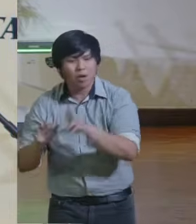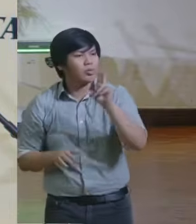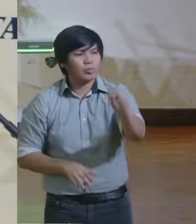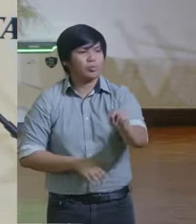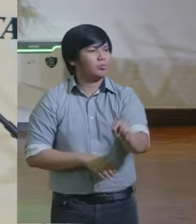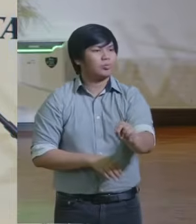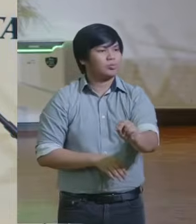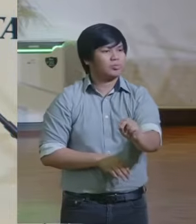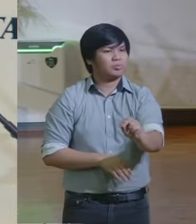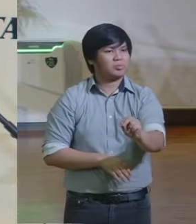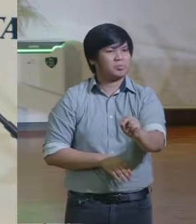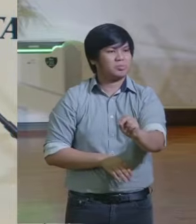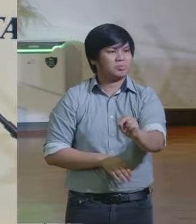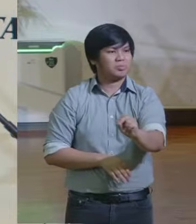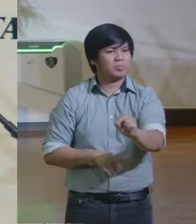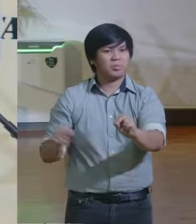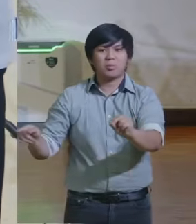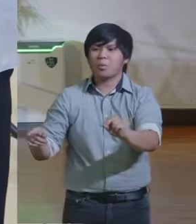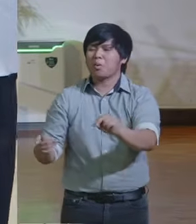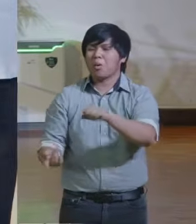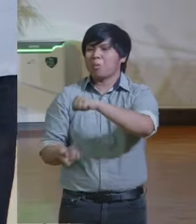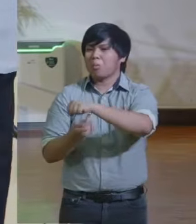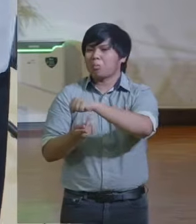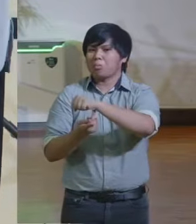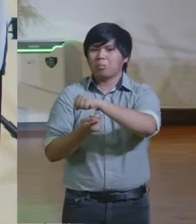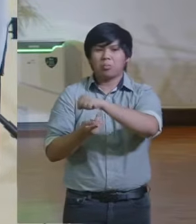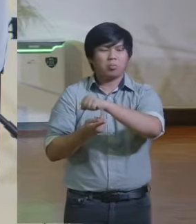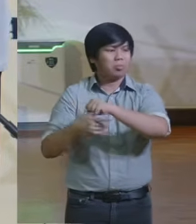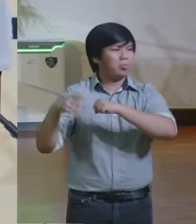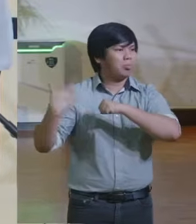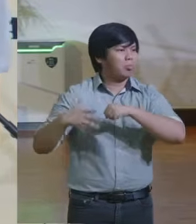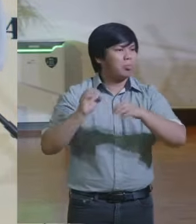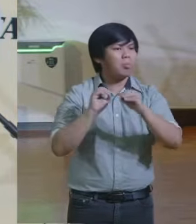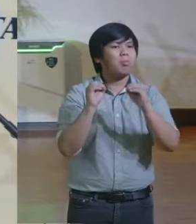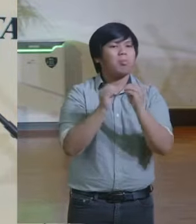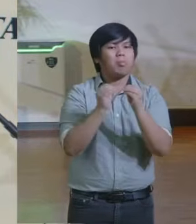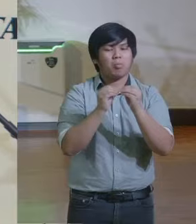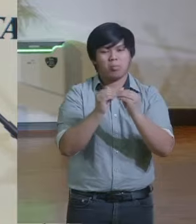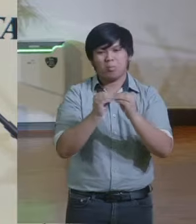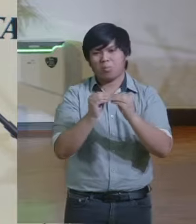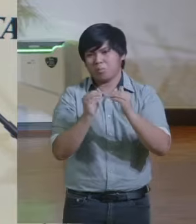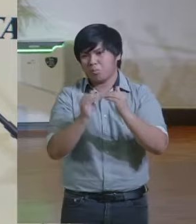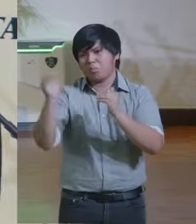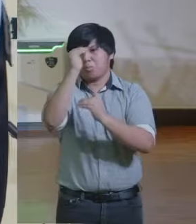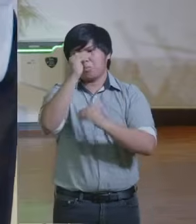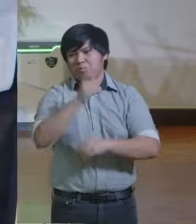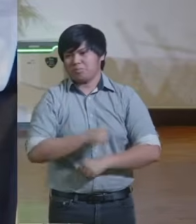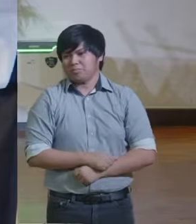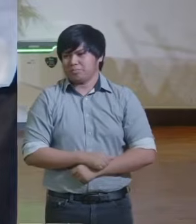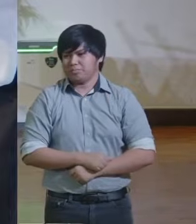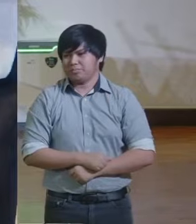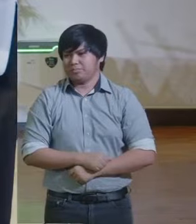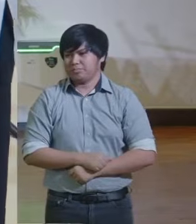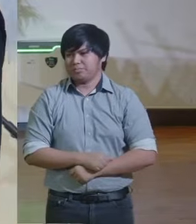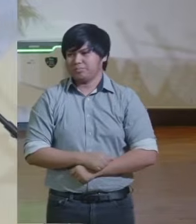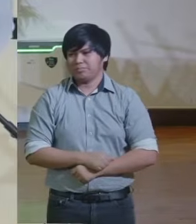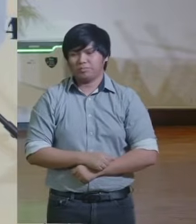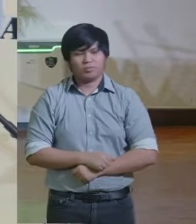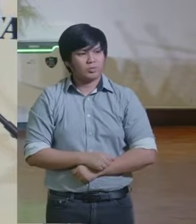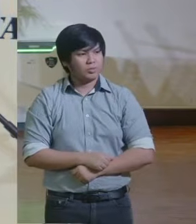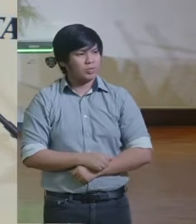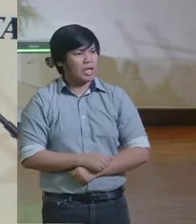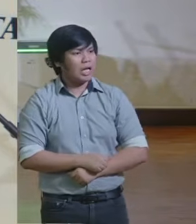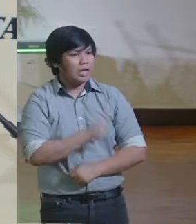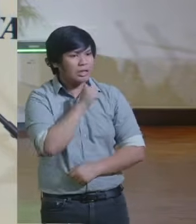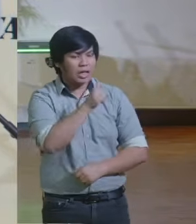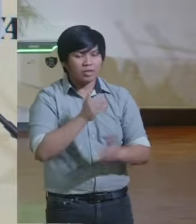ako in-appoint na gano'n. Kakaiba ang aking appointment. Not from men, councils, nor